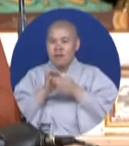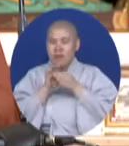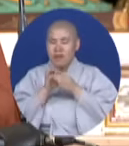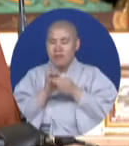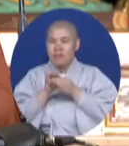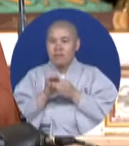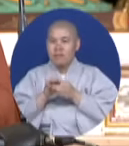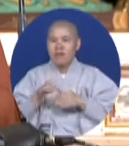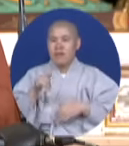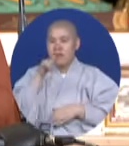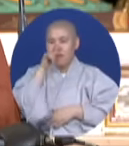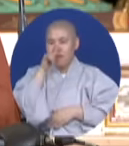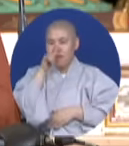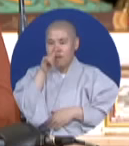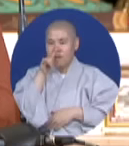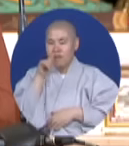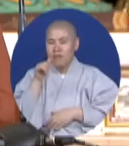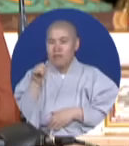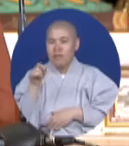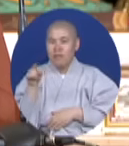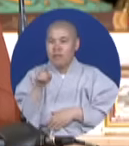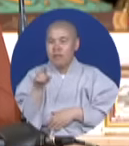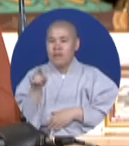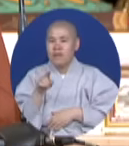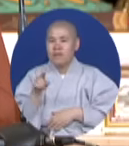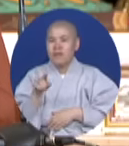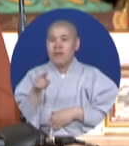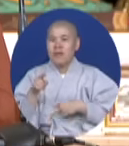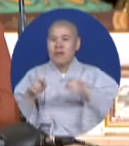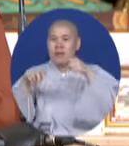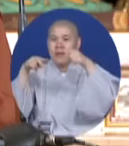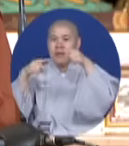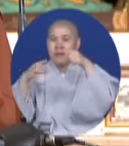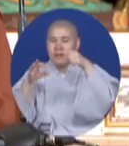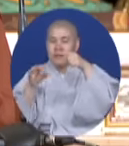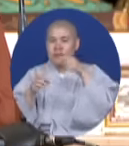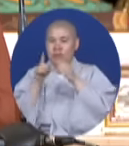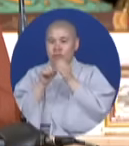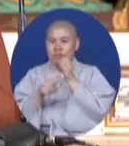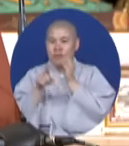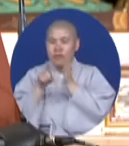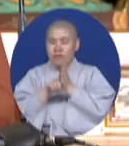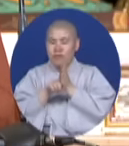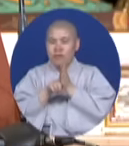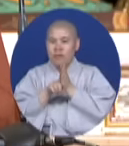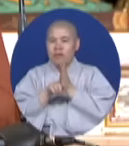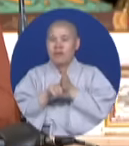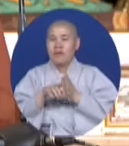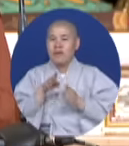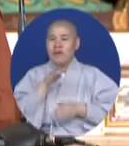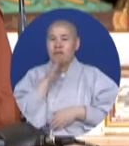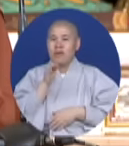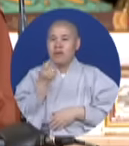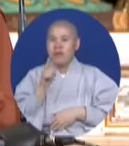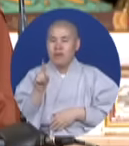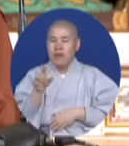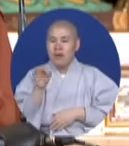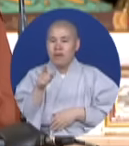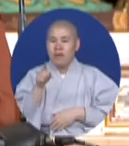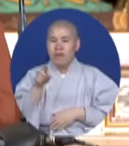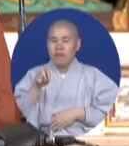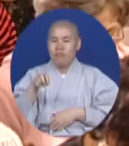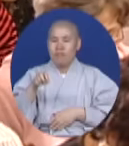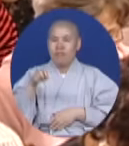것은 일승불교 일승 그게 바로 화음경의